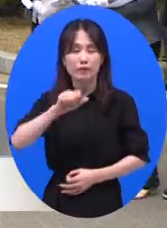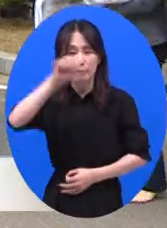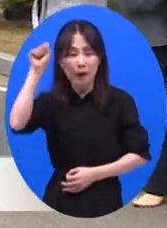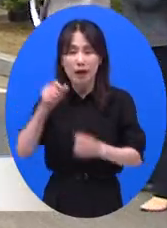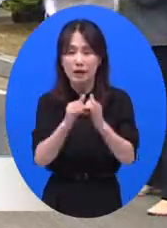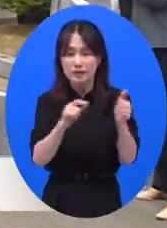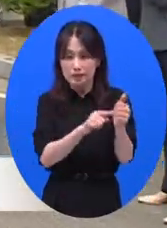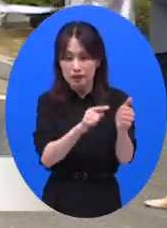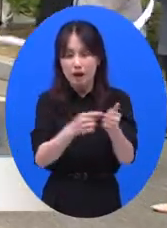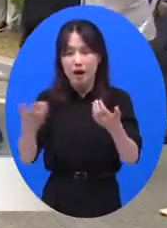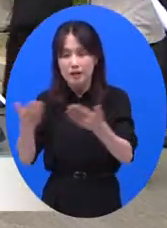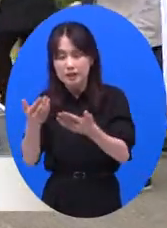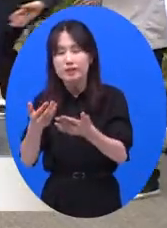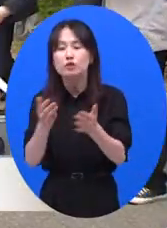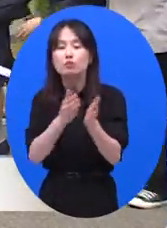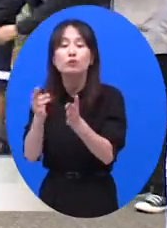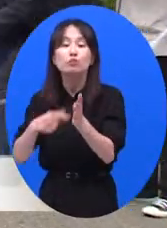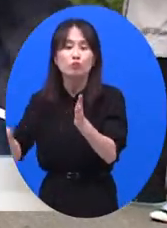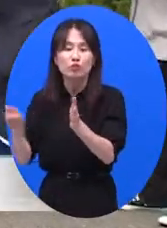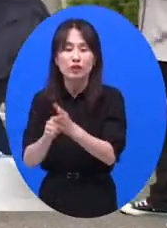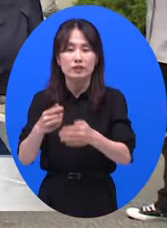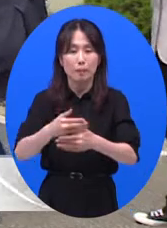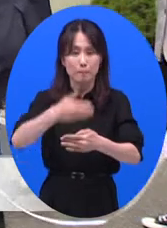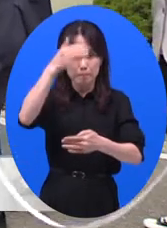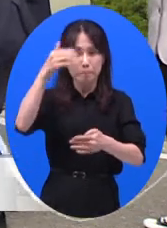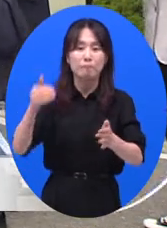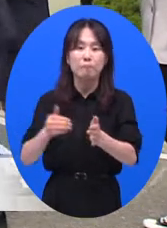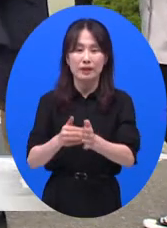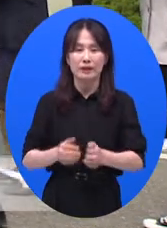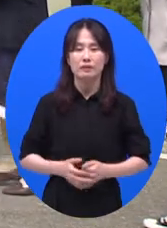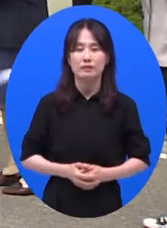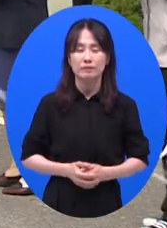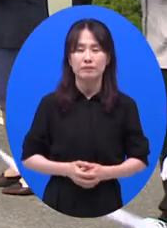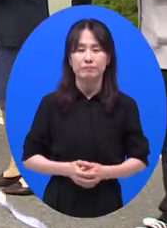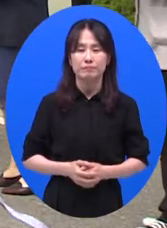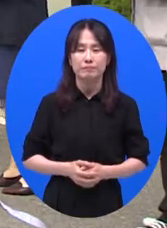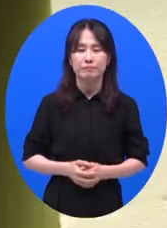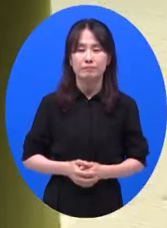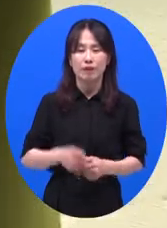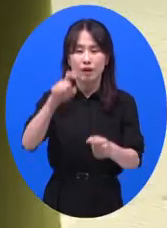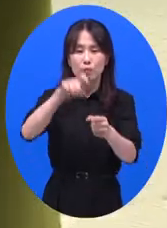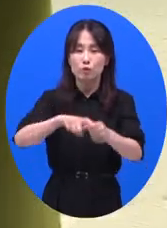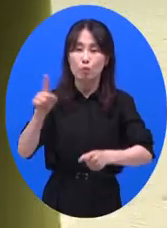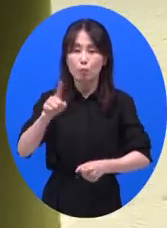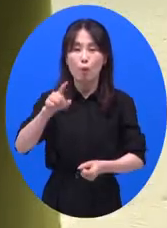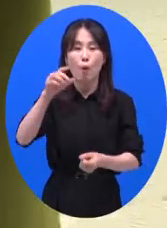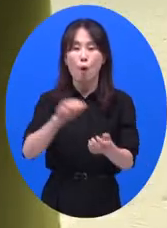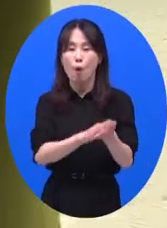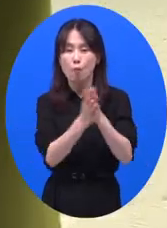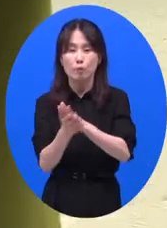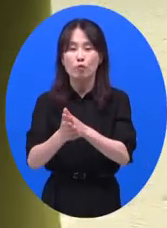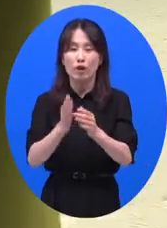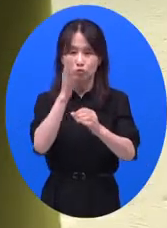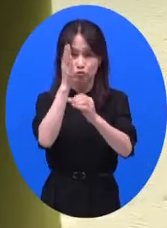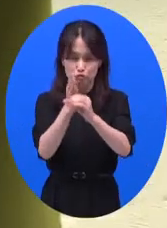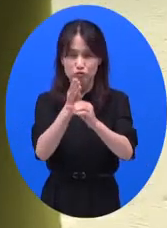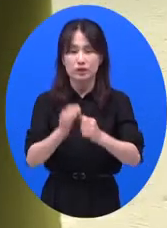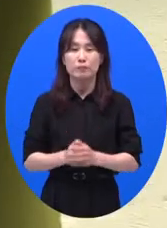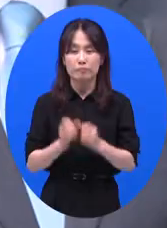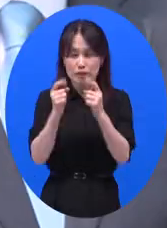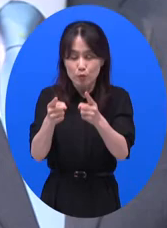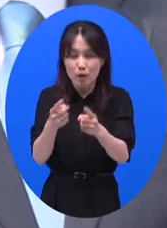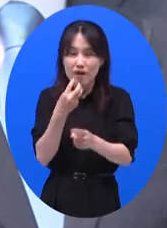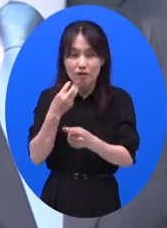김동연 경기도지사 당선인의 도지사직 인수위원회가 현판식을 열고 시작을 알렸습니다. 슬로건은 변화의 중심, 기회의